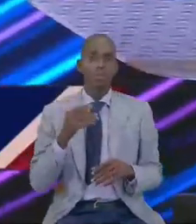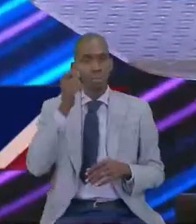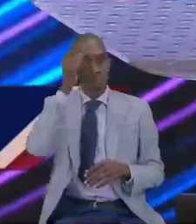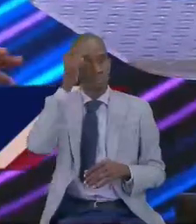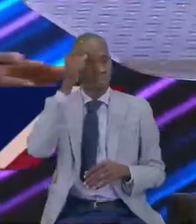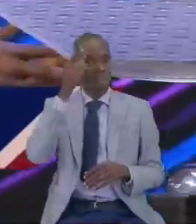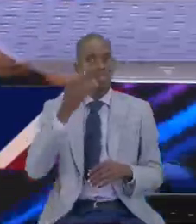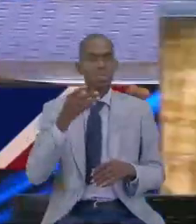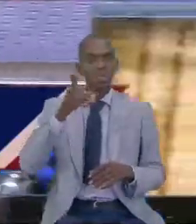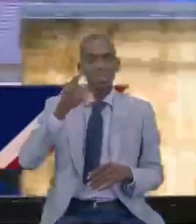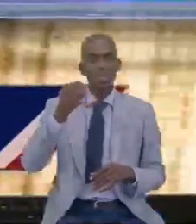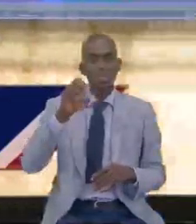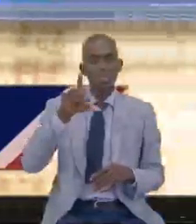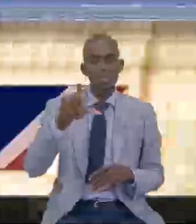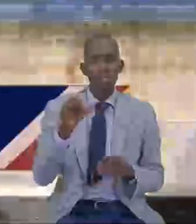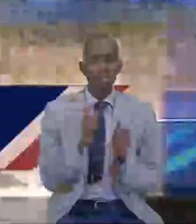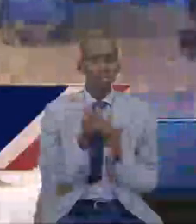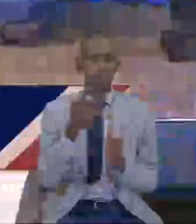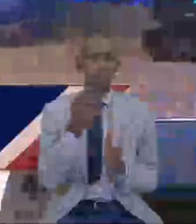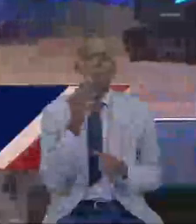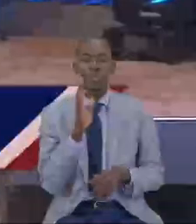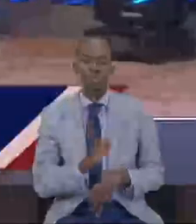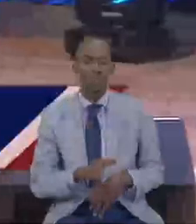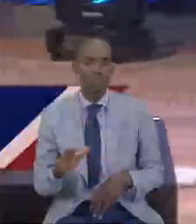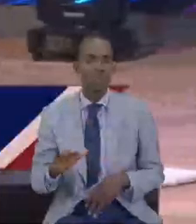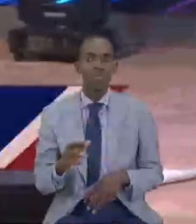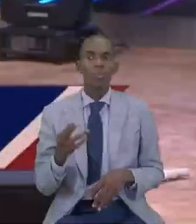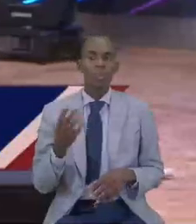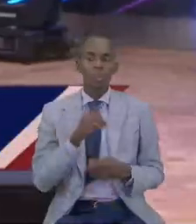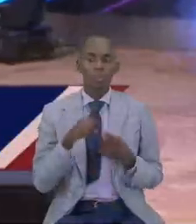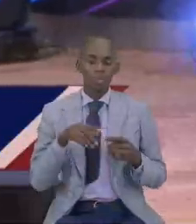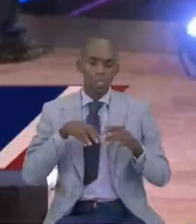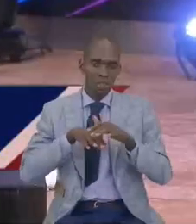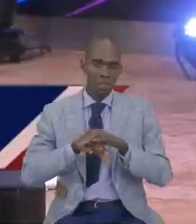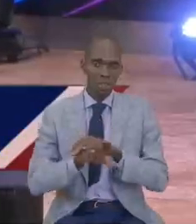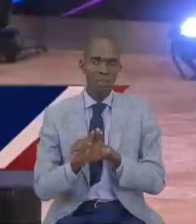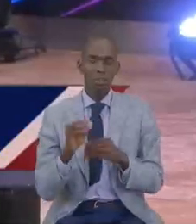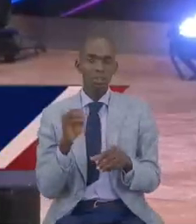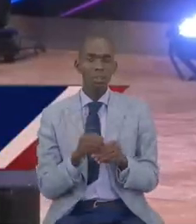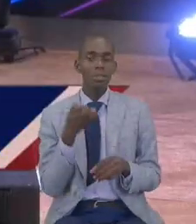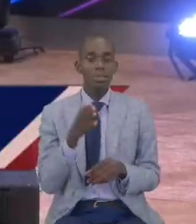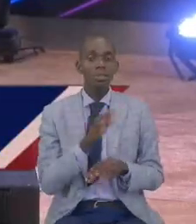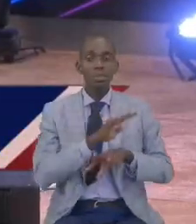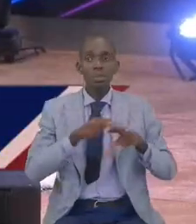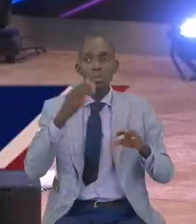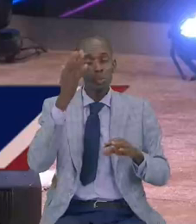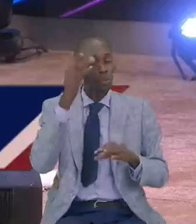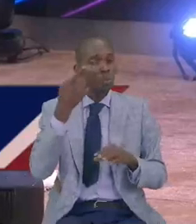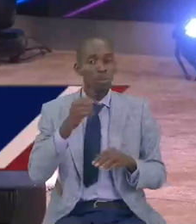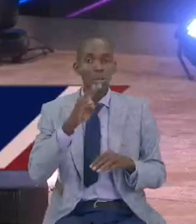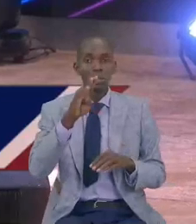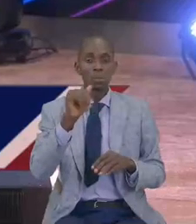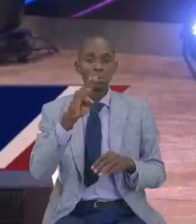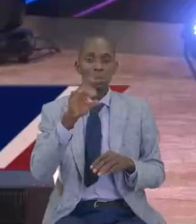Comprenez Daniel, Shadrach, Meshach, Abednego, quand ils sont entrés dans cette école, ils ne connaissaient pas la langue